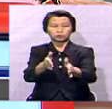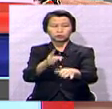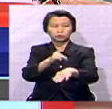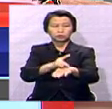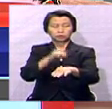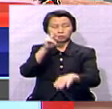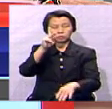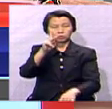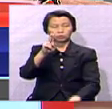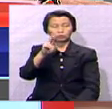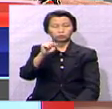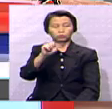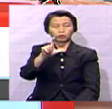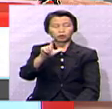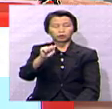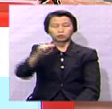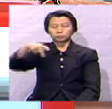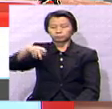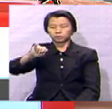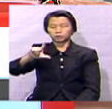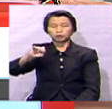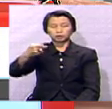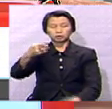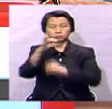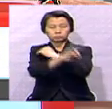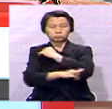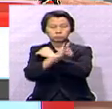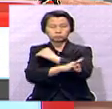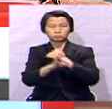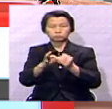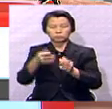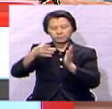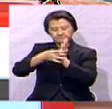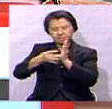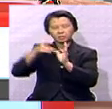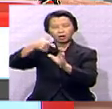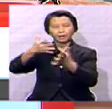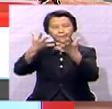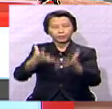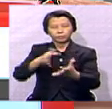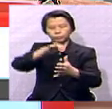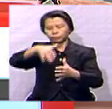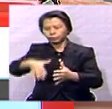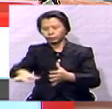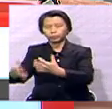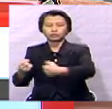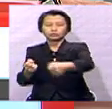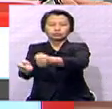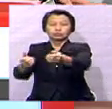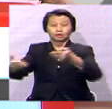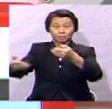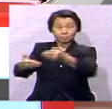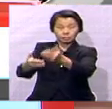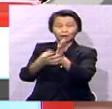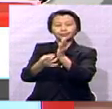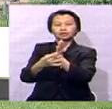Hilir, Kuala, Pilah, Negeri Sembilan. Insiden mengakibatkan muatan minyak lori tangki itu mengalir ke anak sungai berdekatan. Ya,